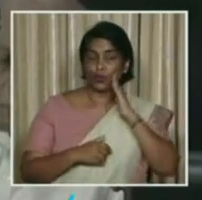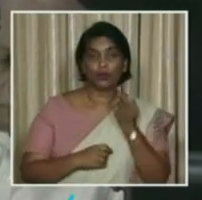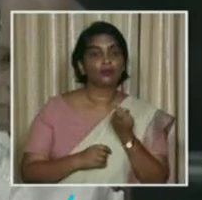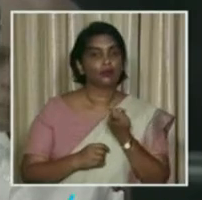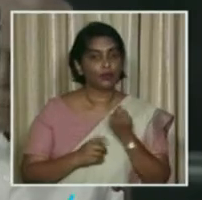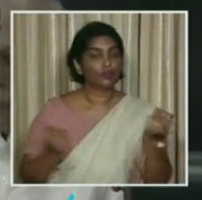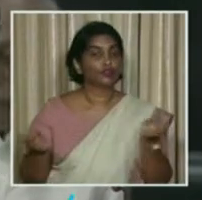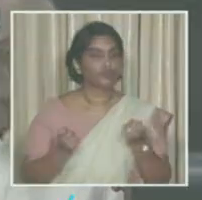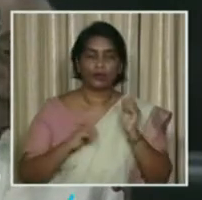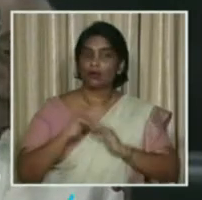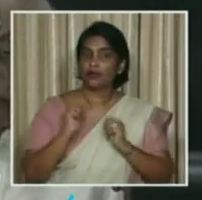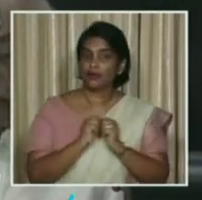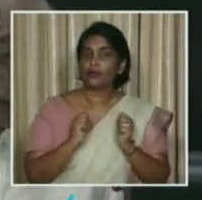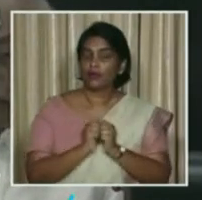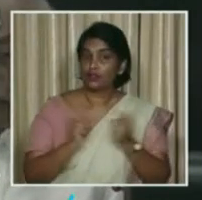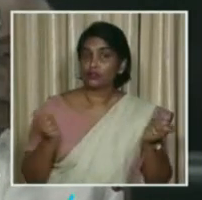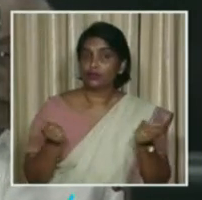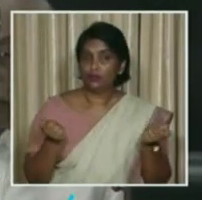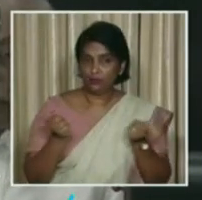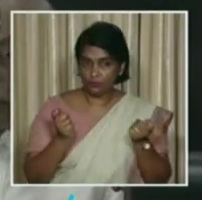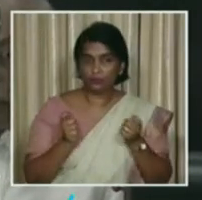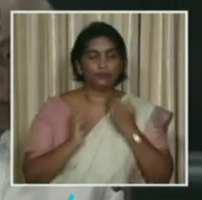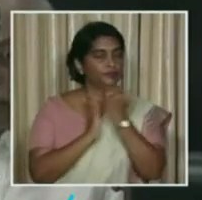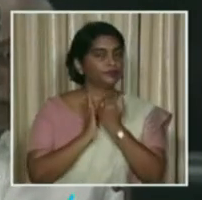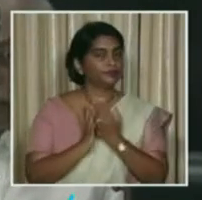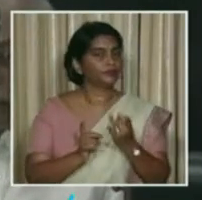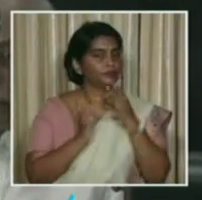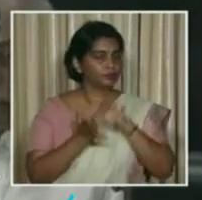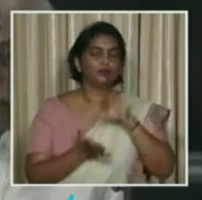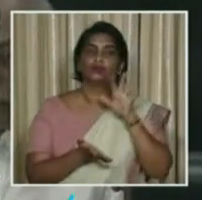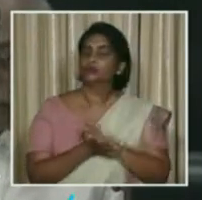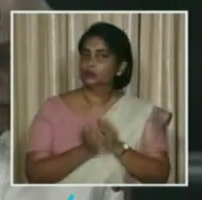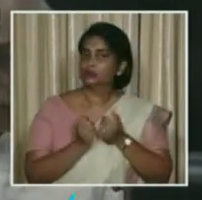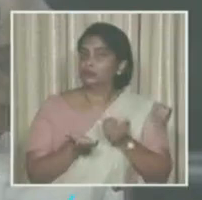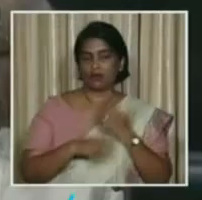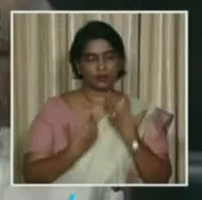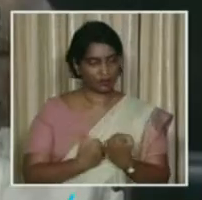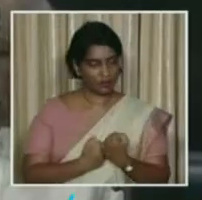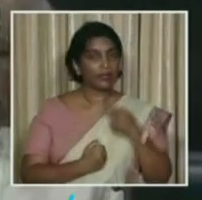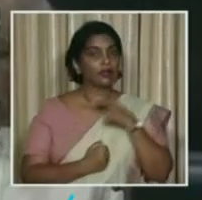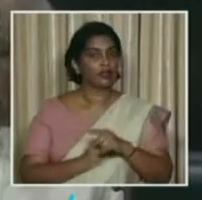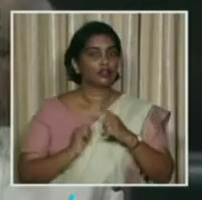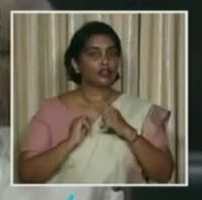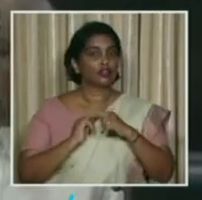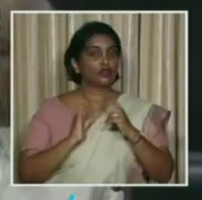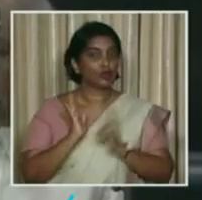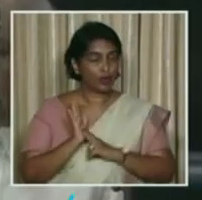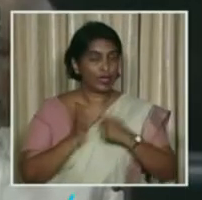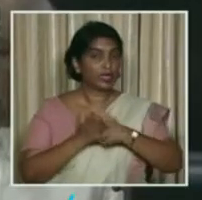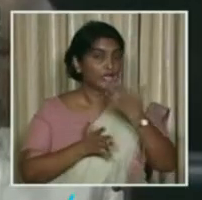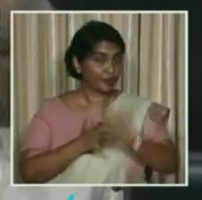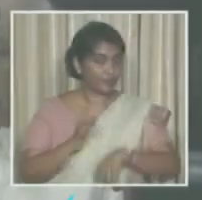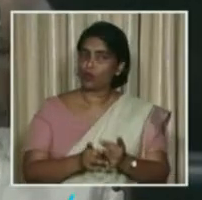විනිමය වෙළඳපොළේ කටයුතු වෙළඳපොළ නිර්ණායක මත තීරණය වීමට යලිත් ඉඩ ලබා දෙනවා. එක්සත් ජාතීන්ගේ